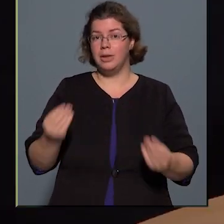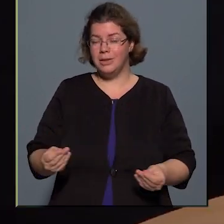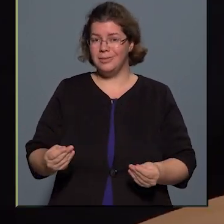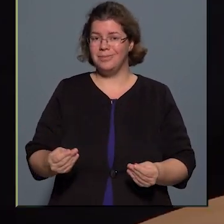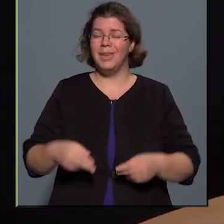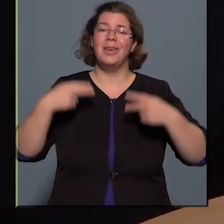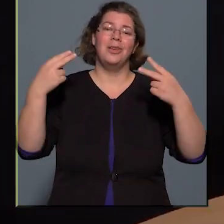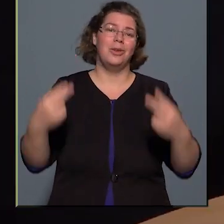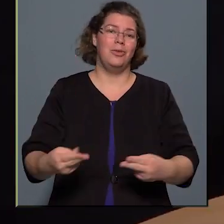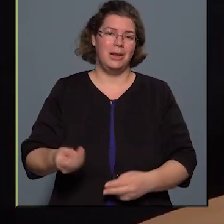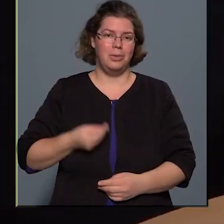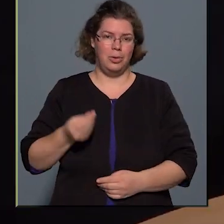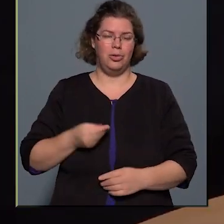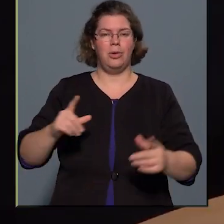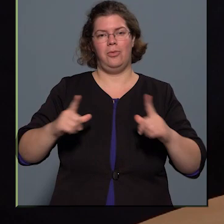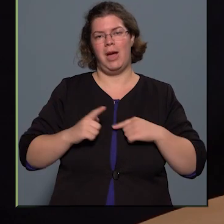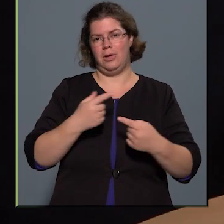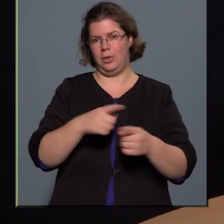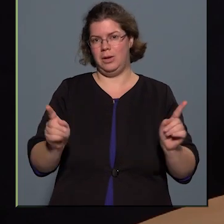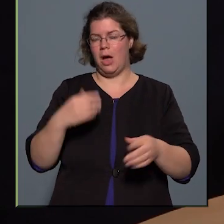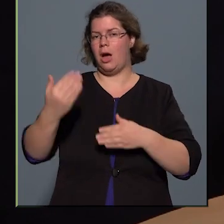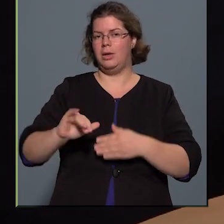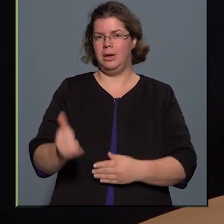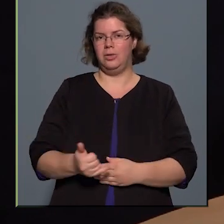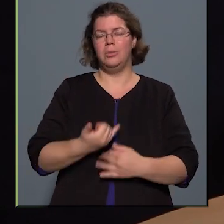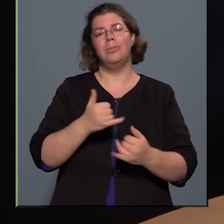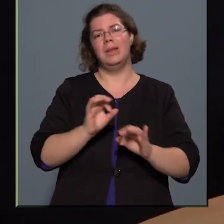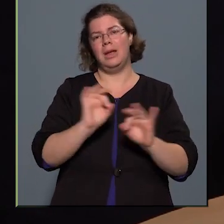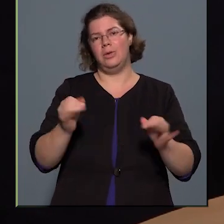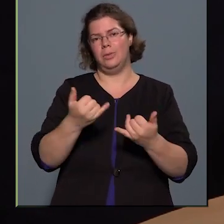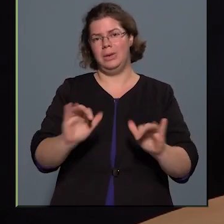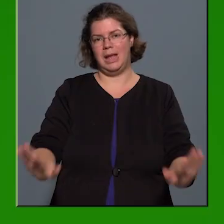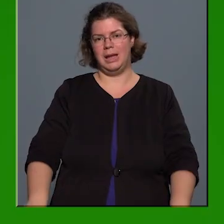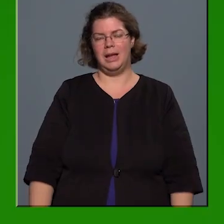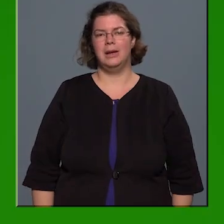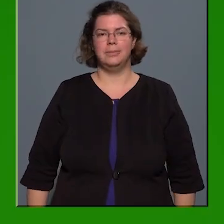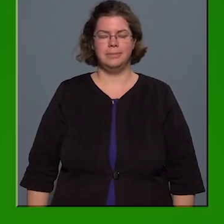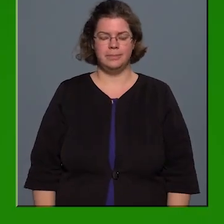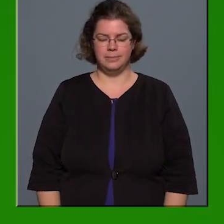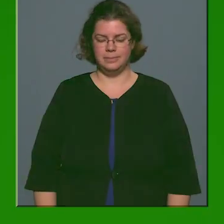Következő műsorunkra is várjuk Önöket. Addig is minden jót mindenkinek!